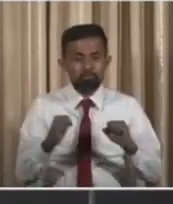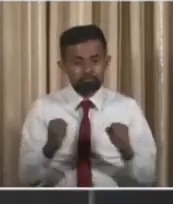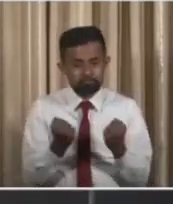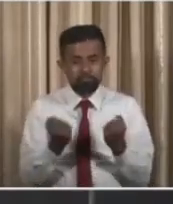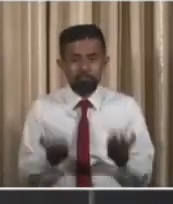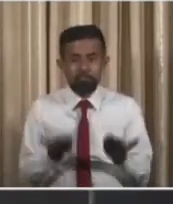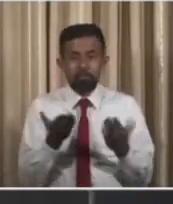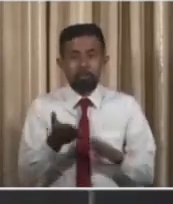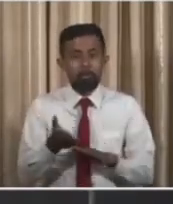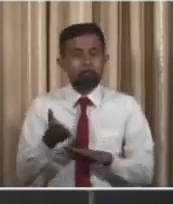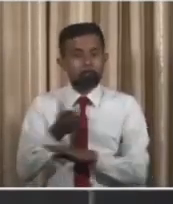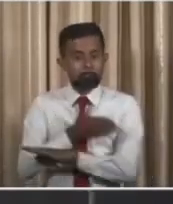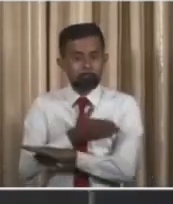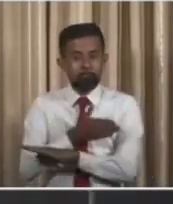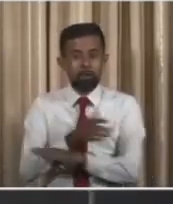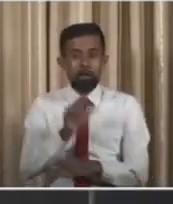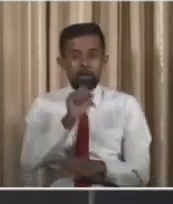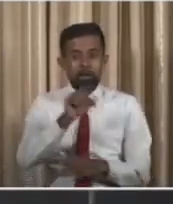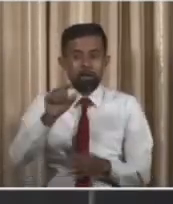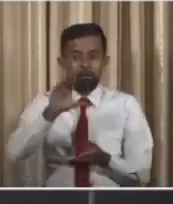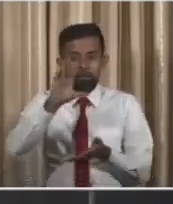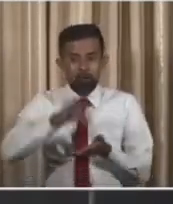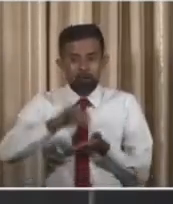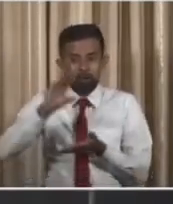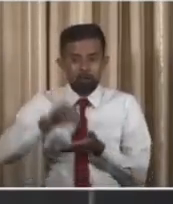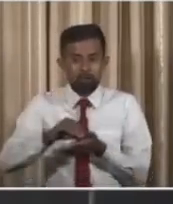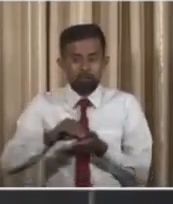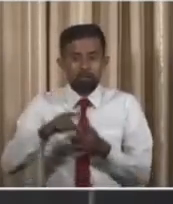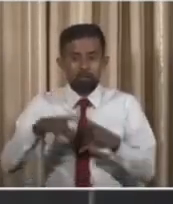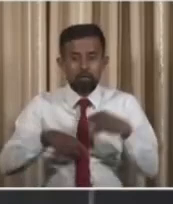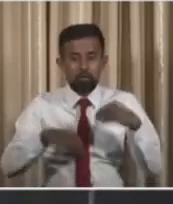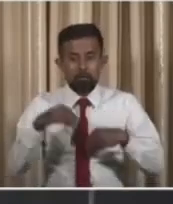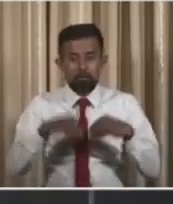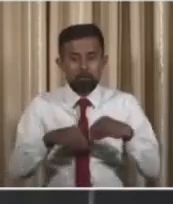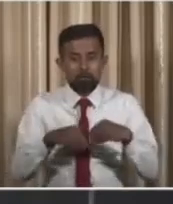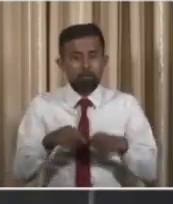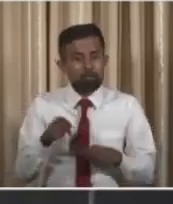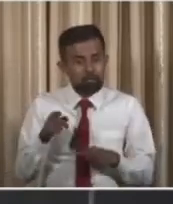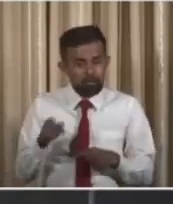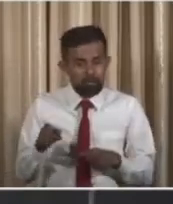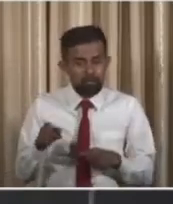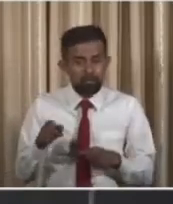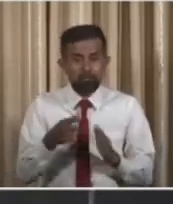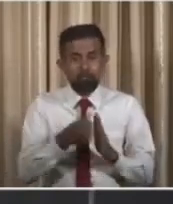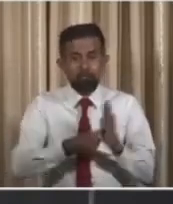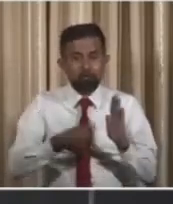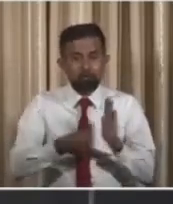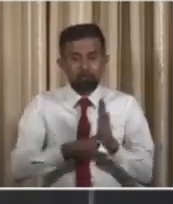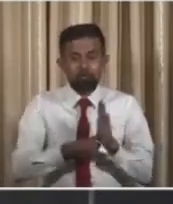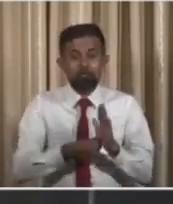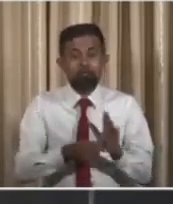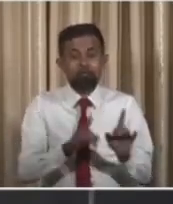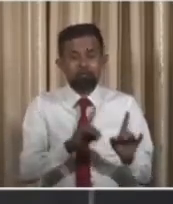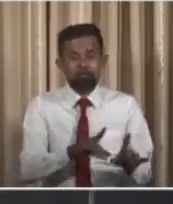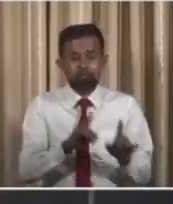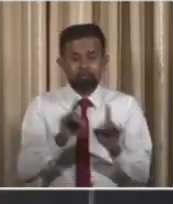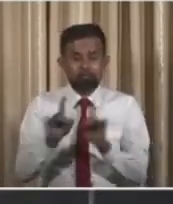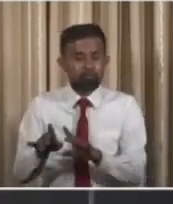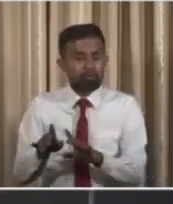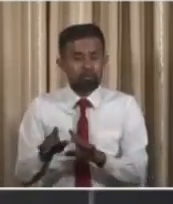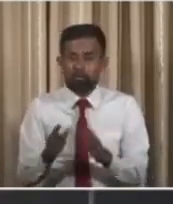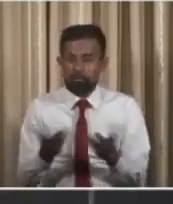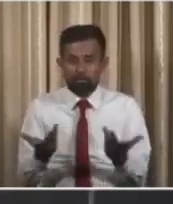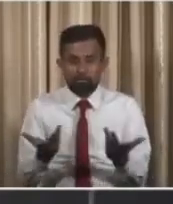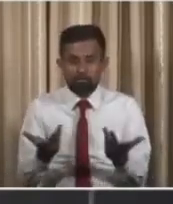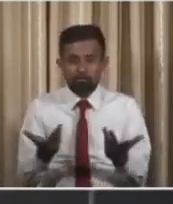kiri mata pera name yojana khendawa eti meti warna sandaha me ma panata yata te widi widana adala noe